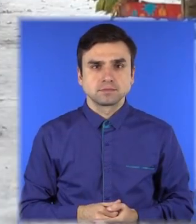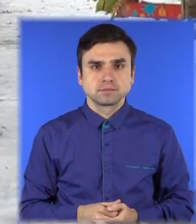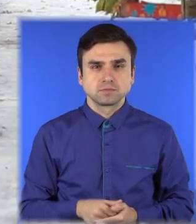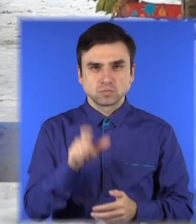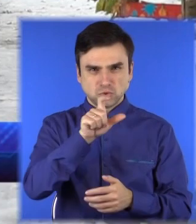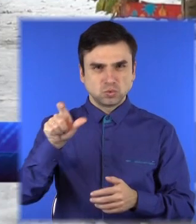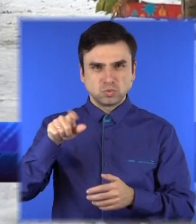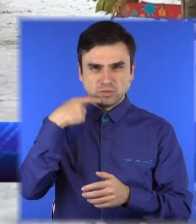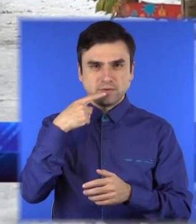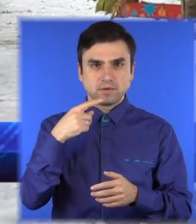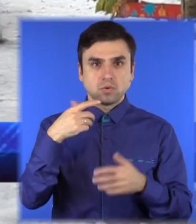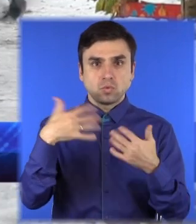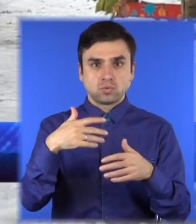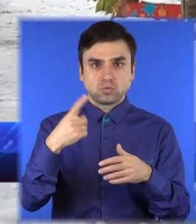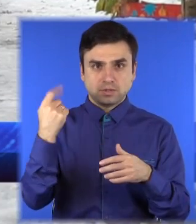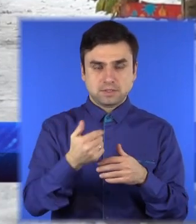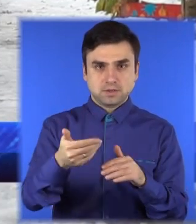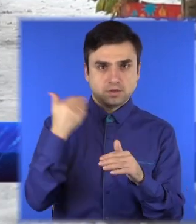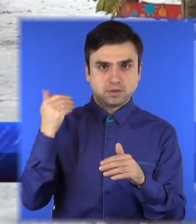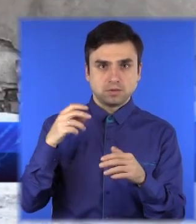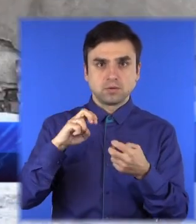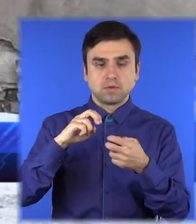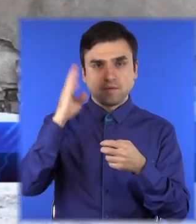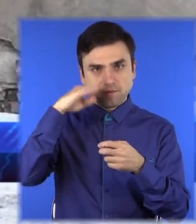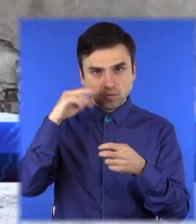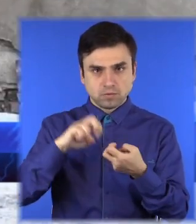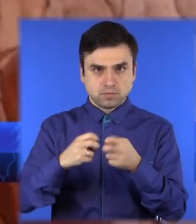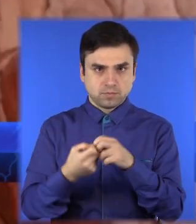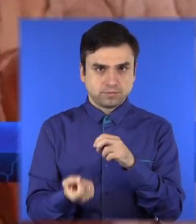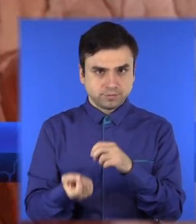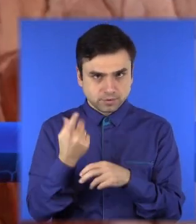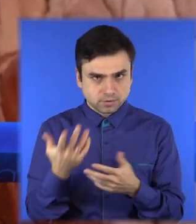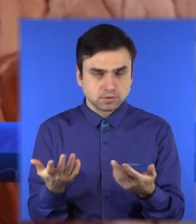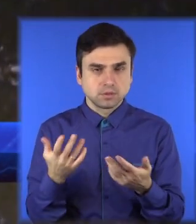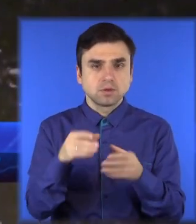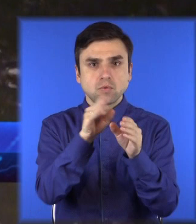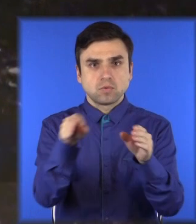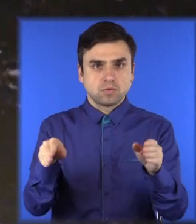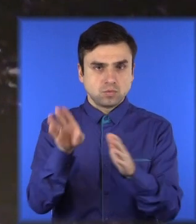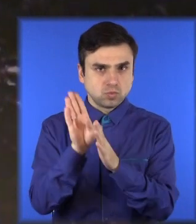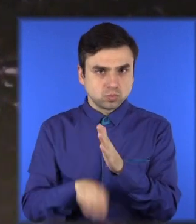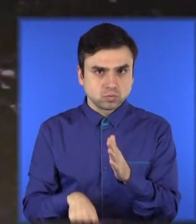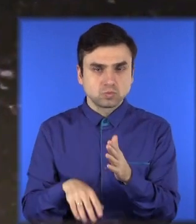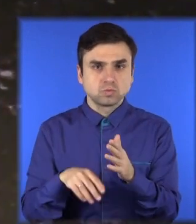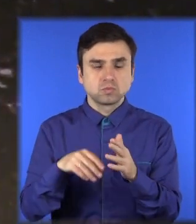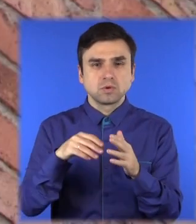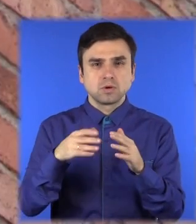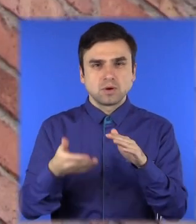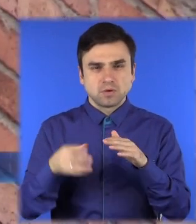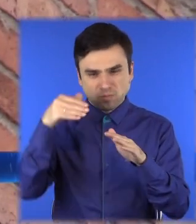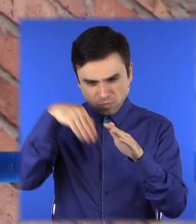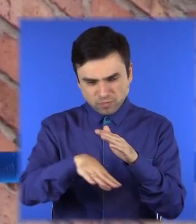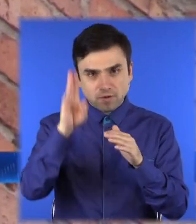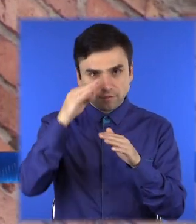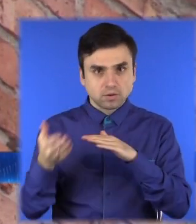За словами мешканців, майже тиждень тому почалися проблеми з водою та опаленням у будинку. Підвали затоплені, вода сягає до лічильників. Через це